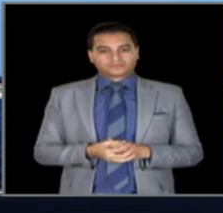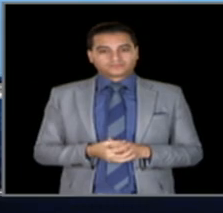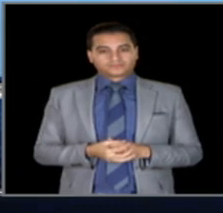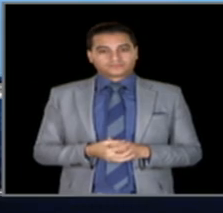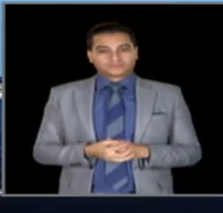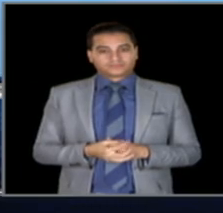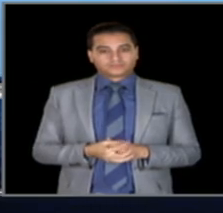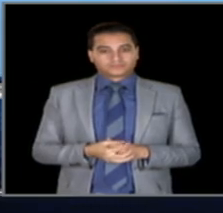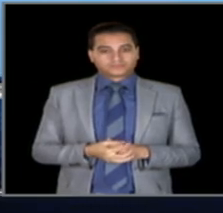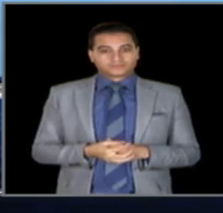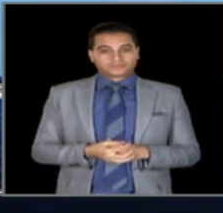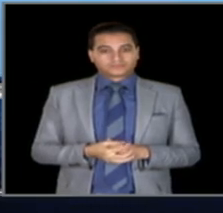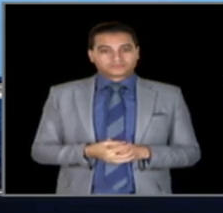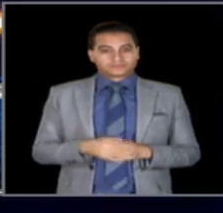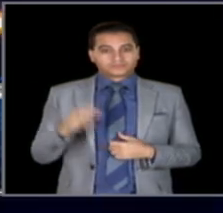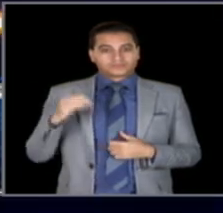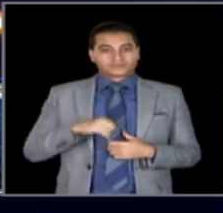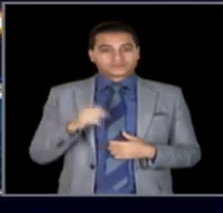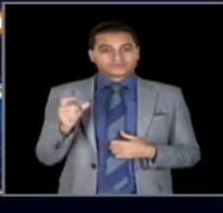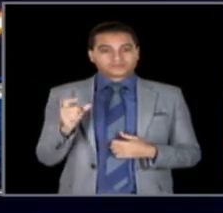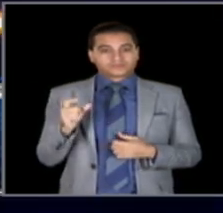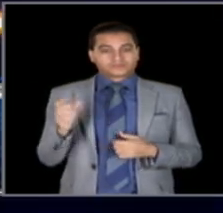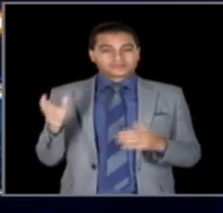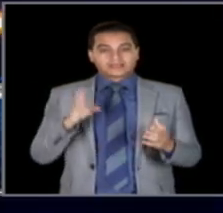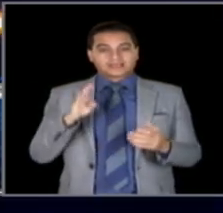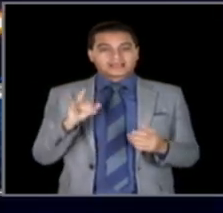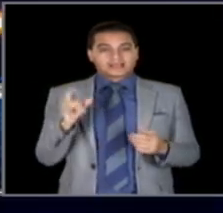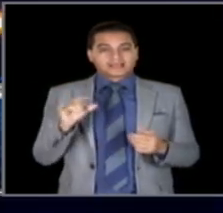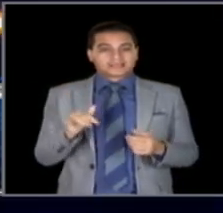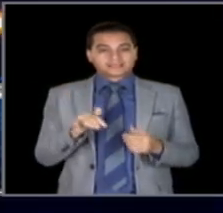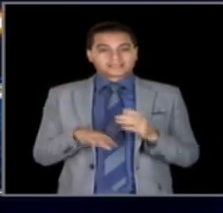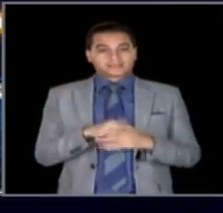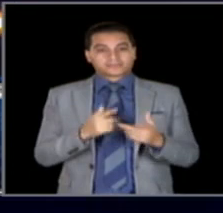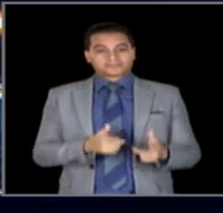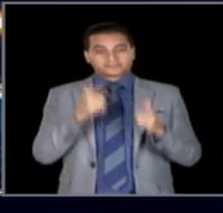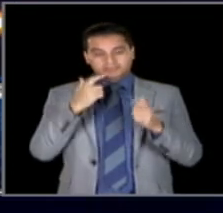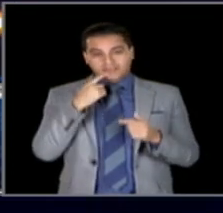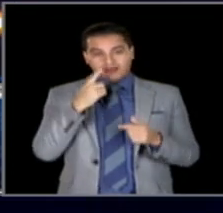جون كينيدي. لا مش جون كينيدي اللي تم اغتياله سنة